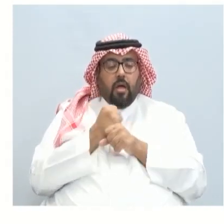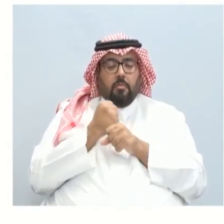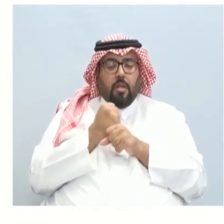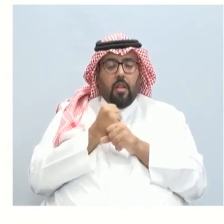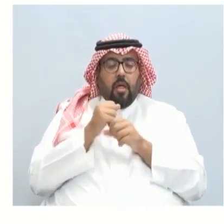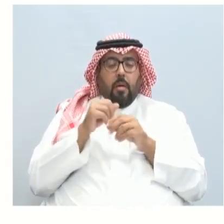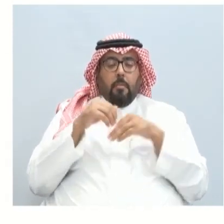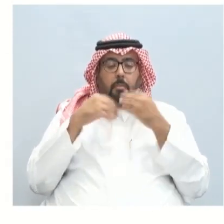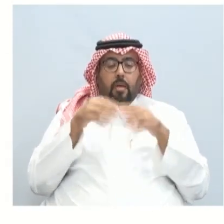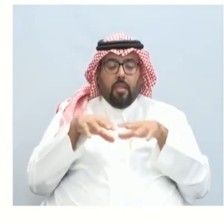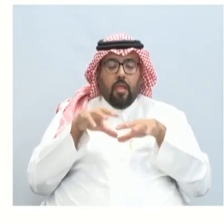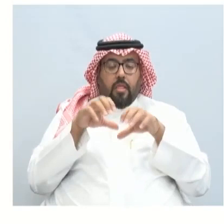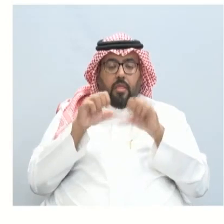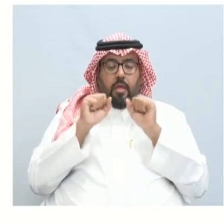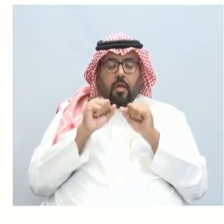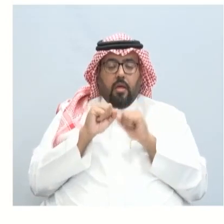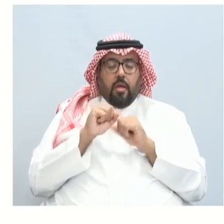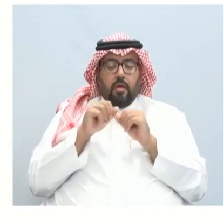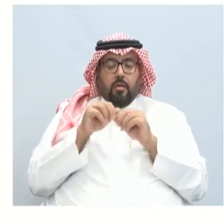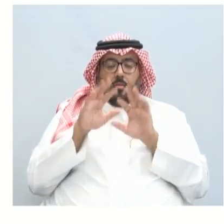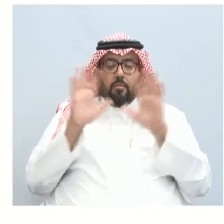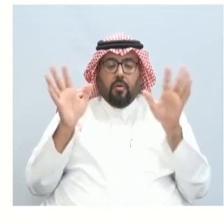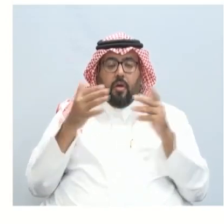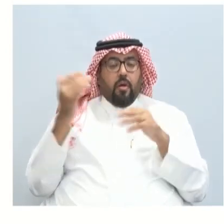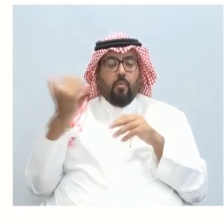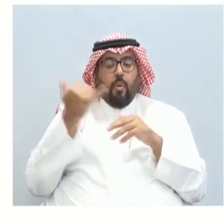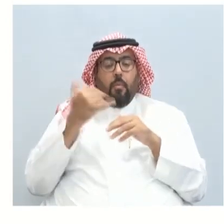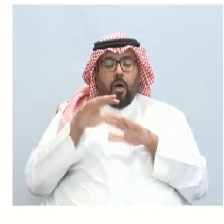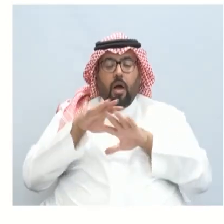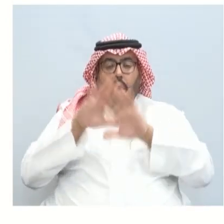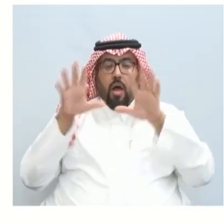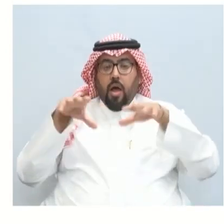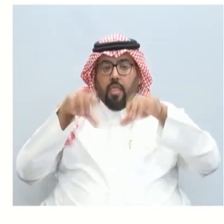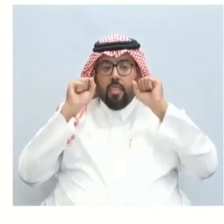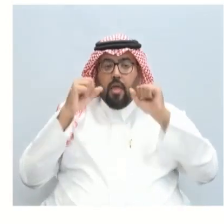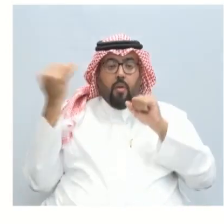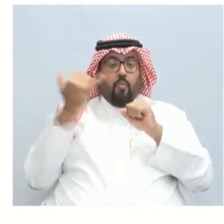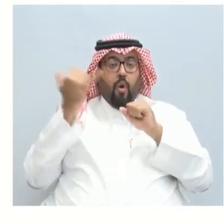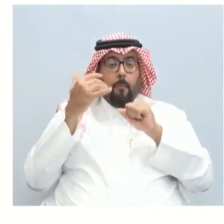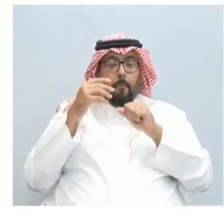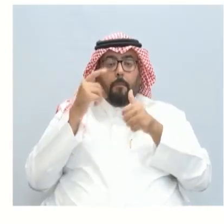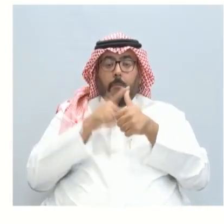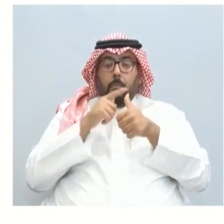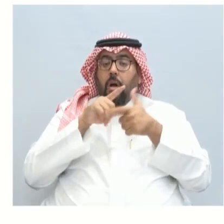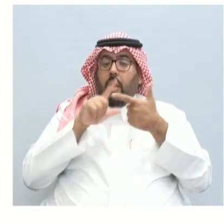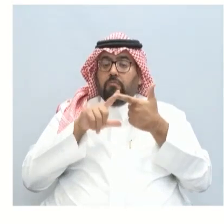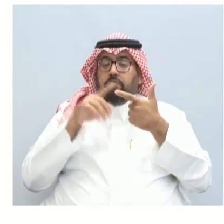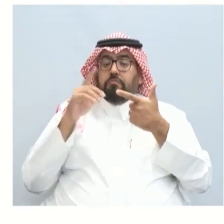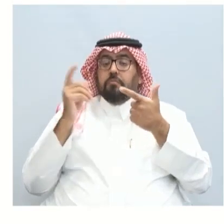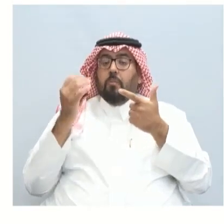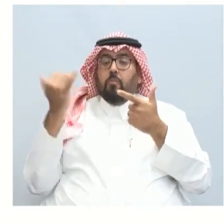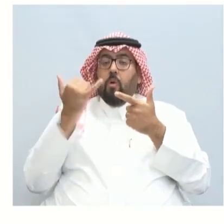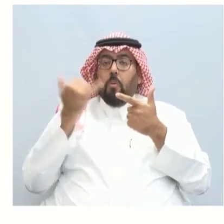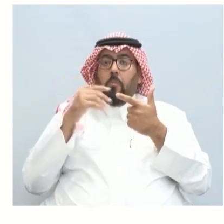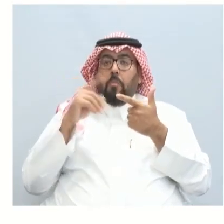بعد الانتهاء من الامور المهمه اي حينما ننتهي من الاعمال المهمه